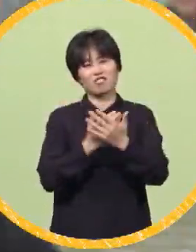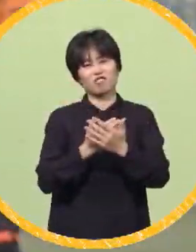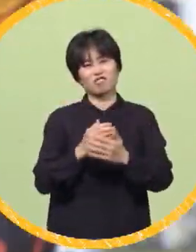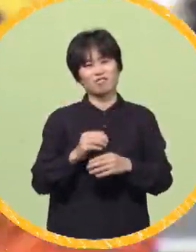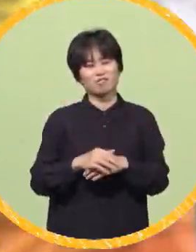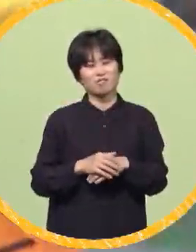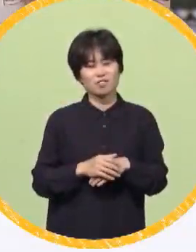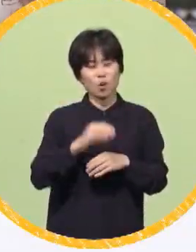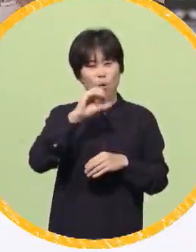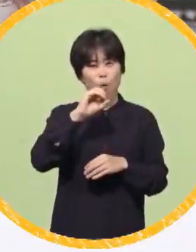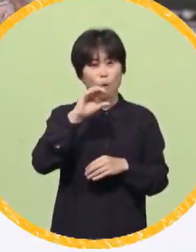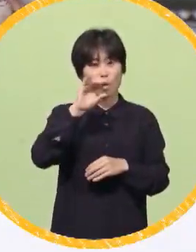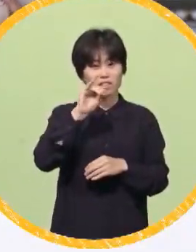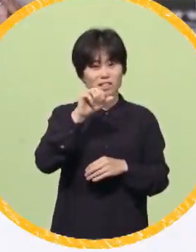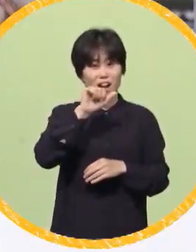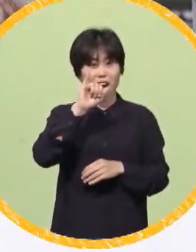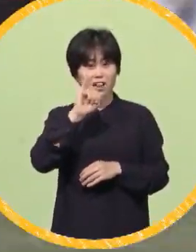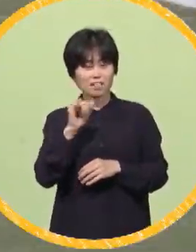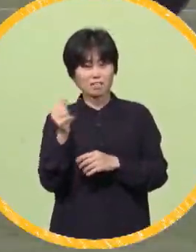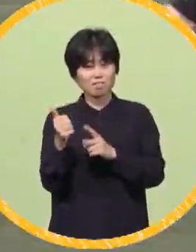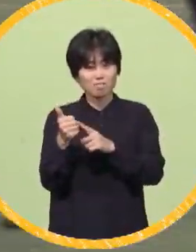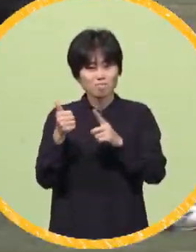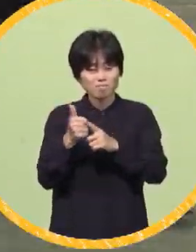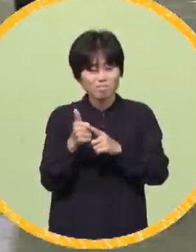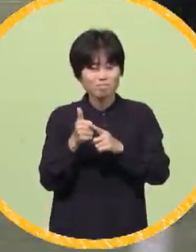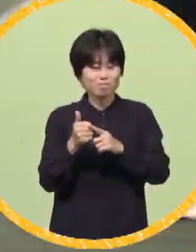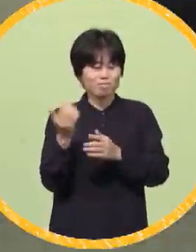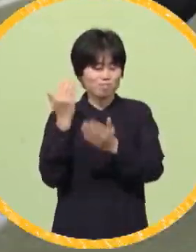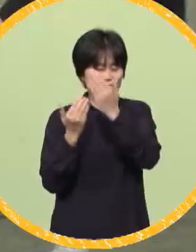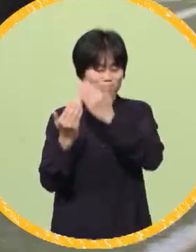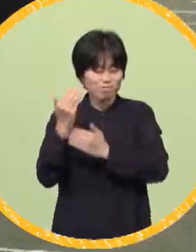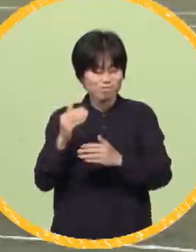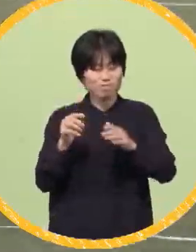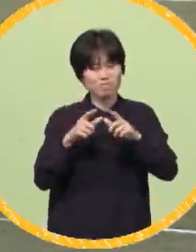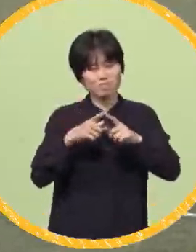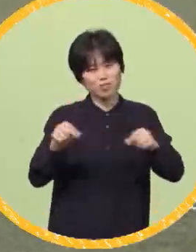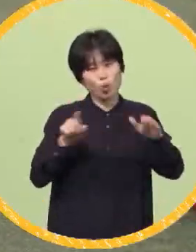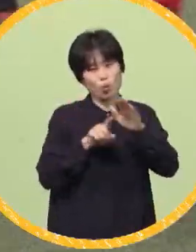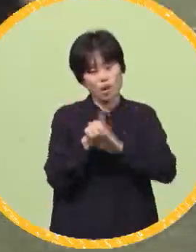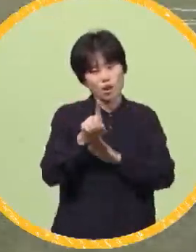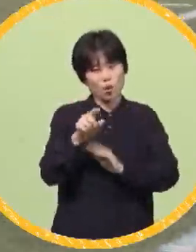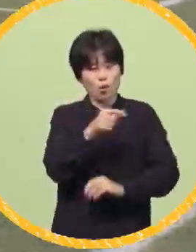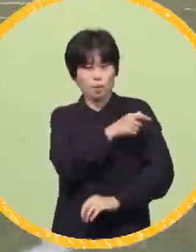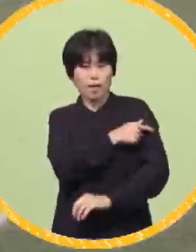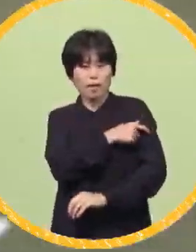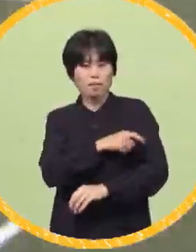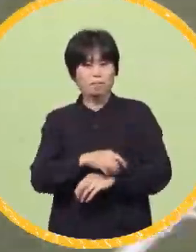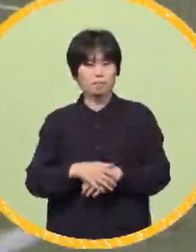合さん、なんと元日本代表のキャプテンですから、これすごいです。このドリブル見てください。